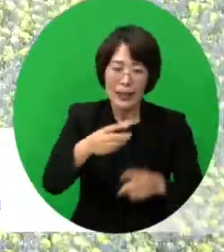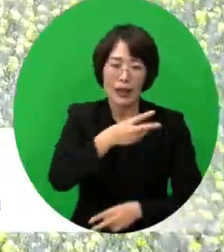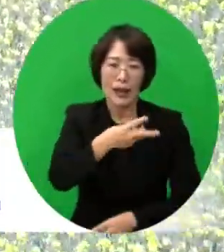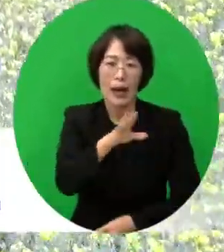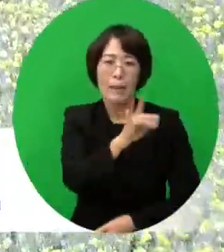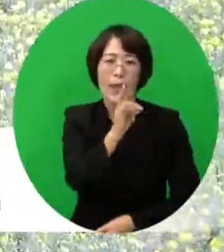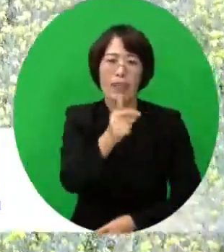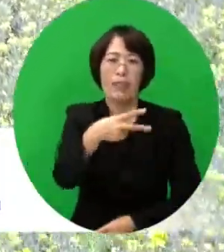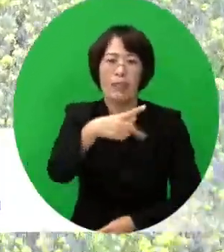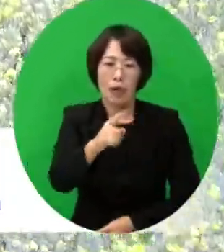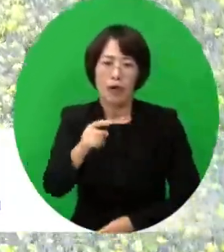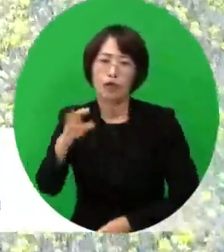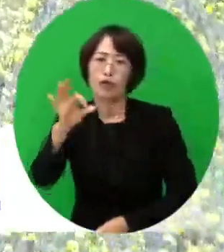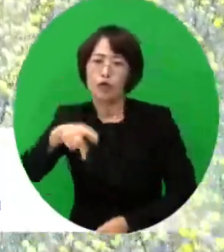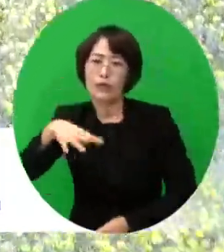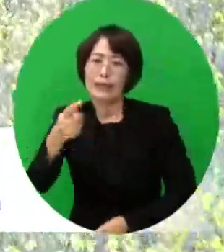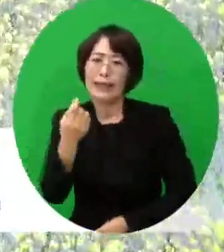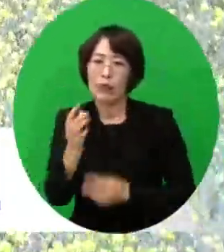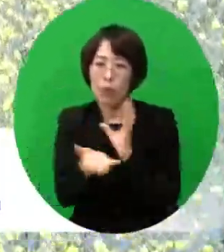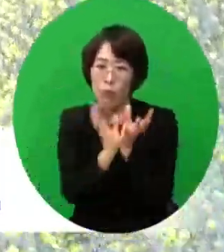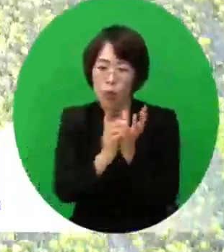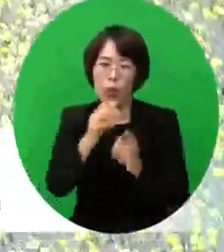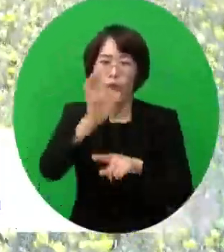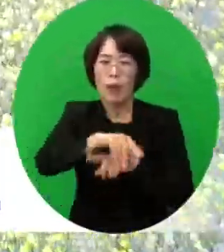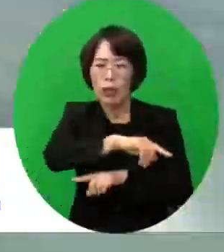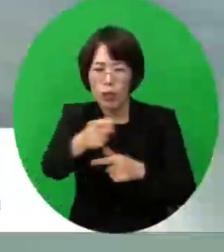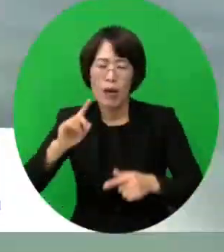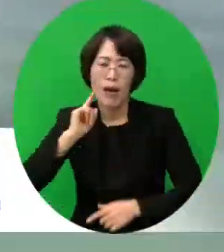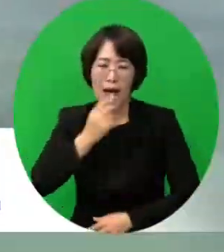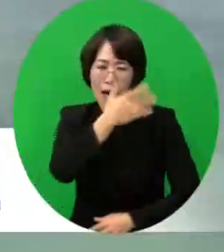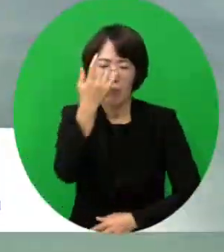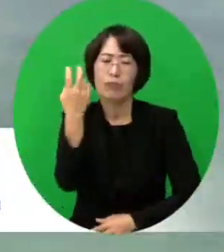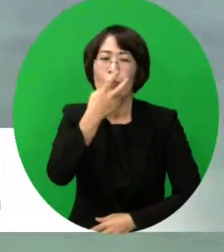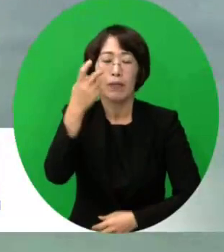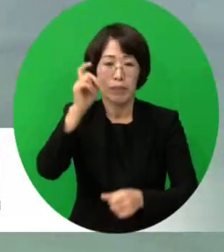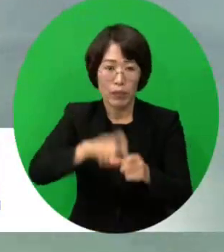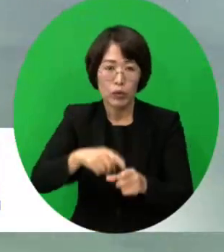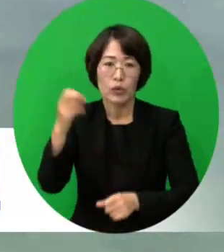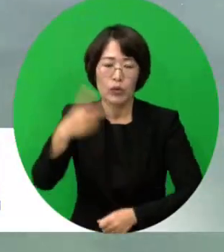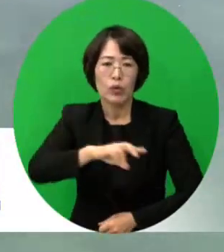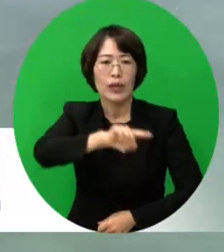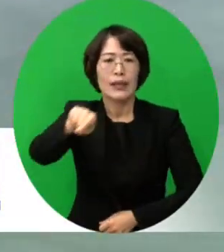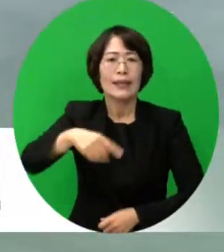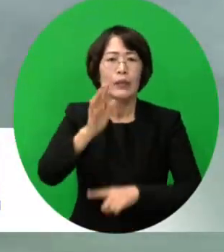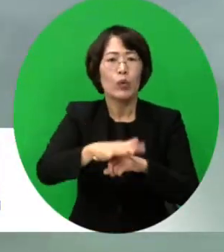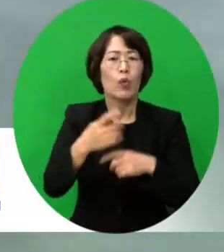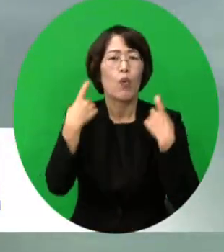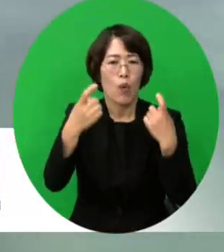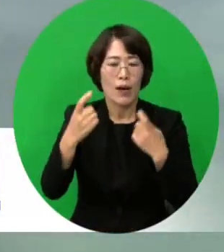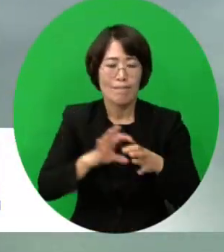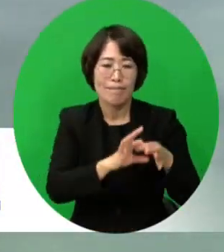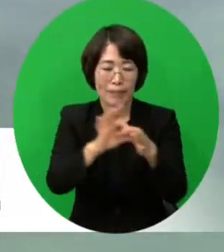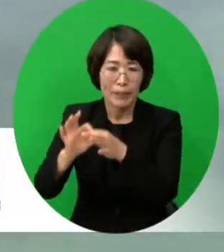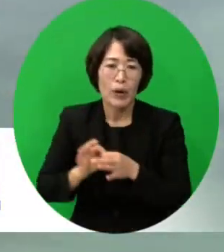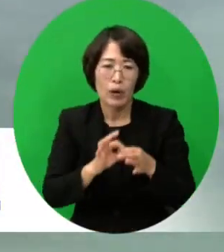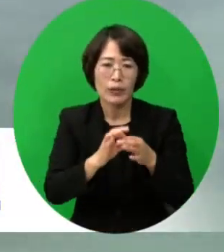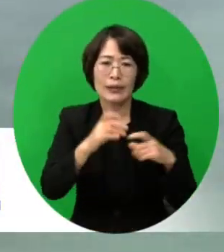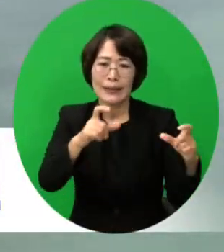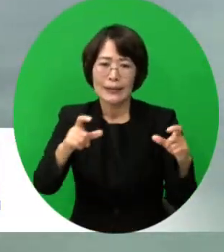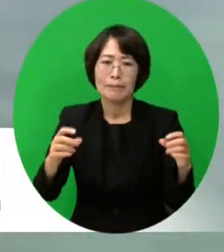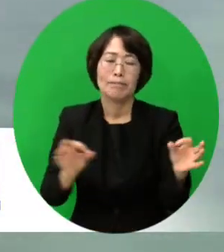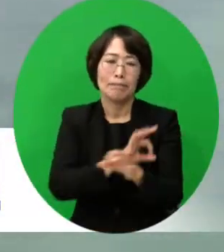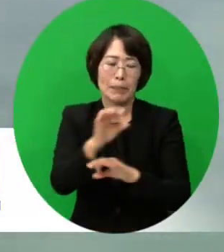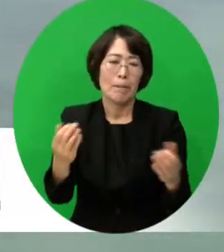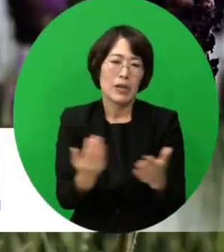유체 등 경관작물 재배를 통해 농촌 경관을 아름답게 관리하고이를 농촌관광 등과 연계해 지역경제